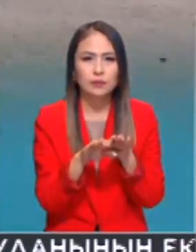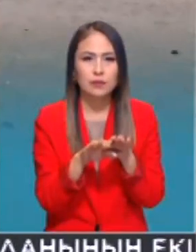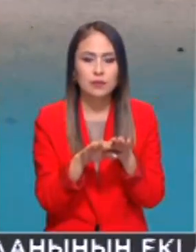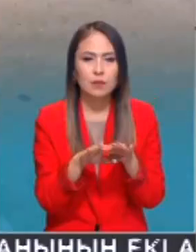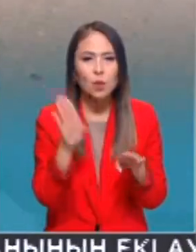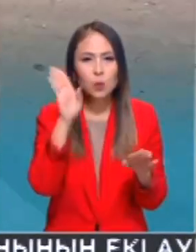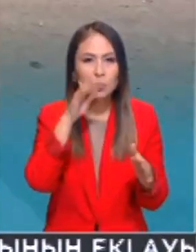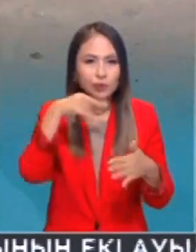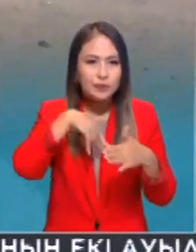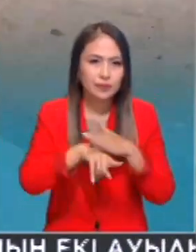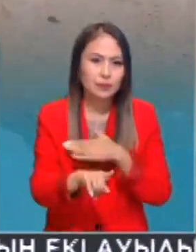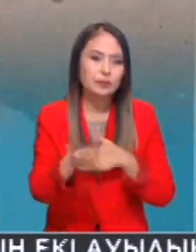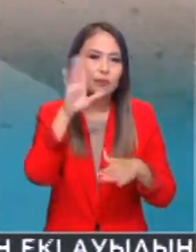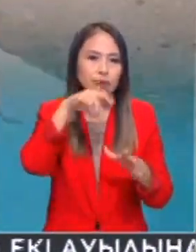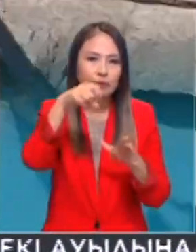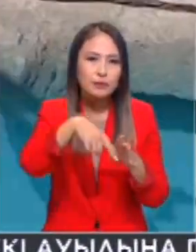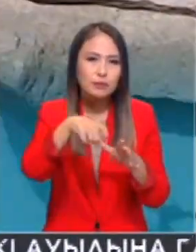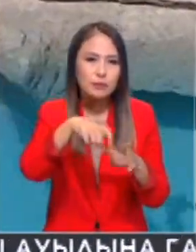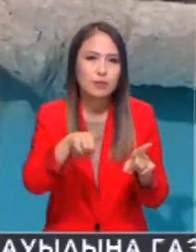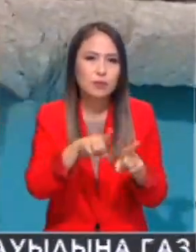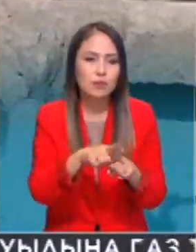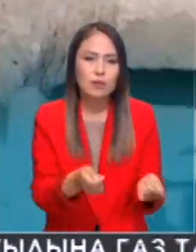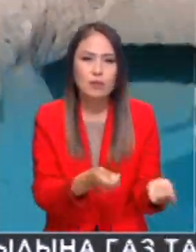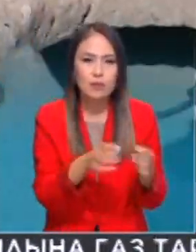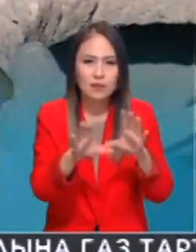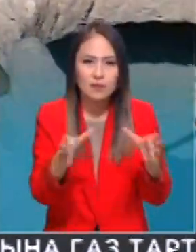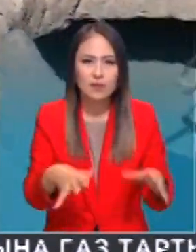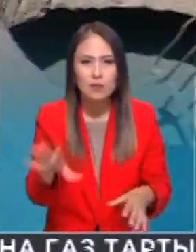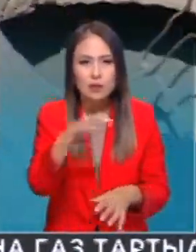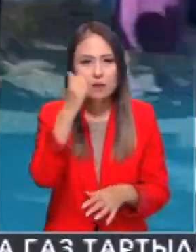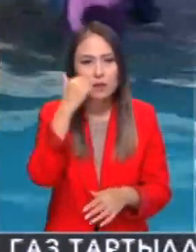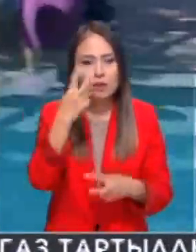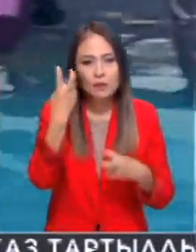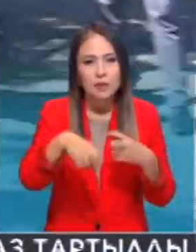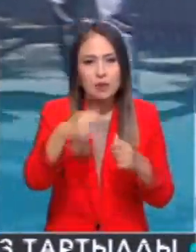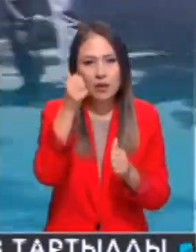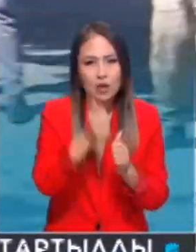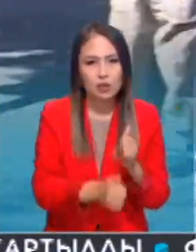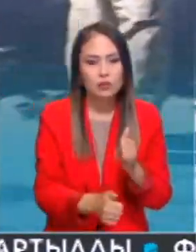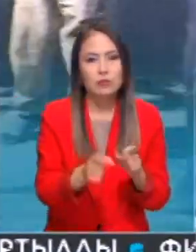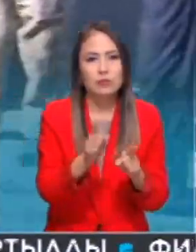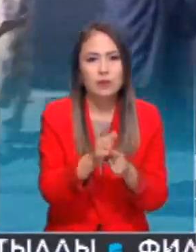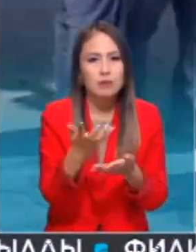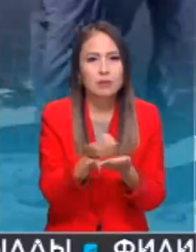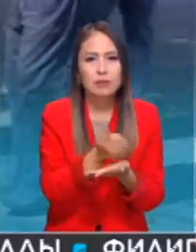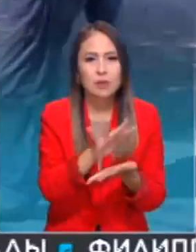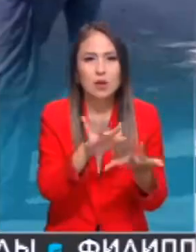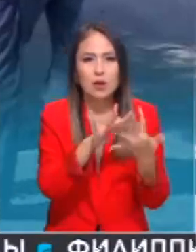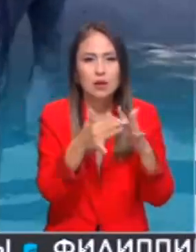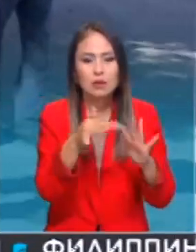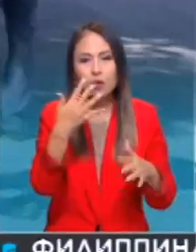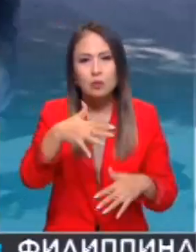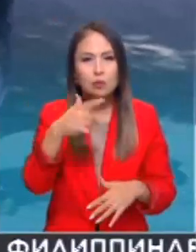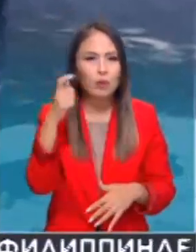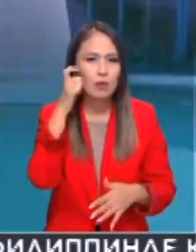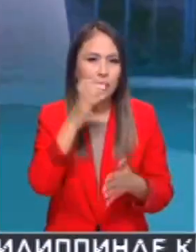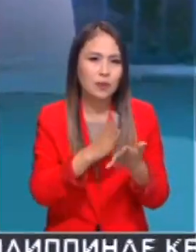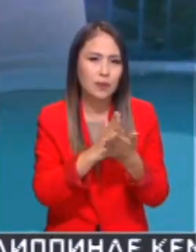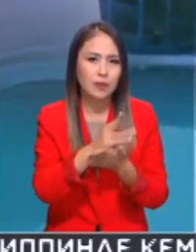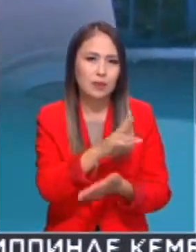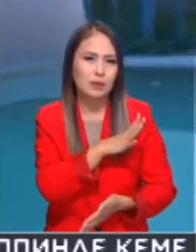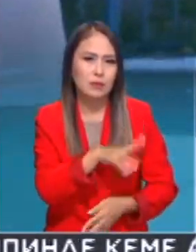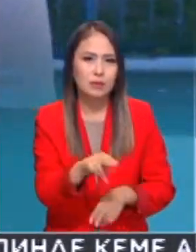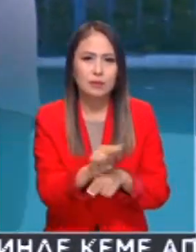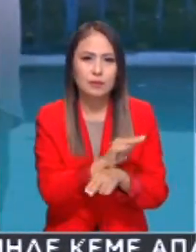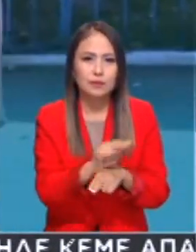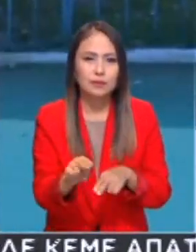Су жердің астынан ағып жатыр, тек оны жеткізетін құбырлар ескірген. Күнде жарылса, сәйкесінше ауылға жетпейді. Себебі 50 жылдан бері жөнделмеген салдар осы.